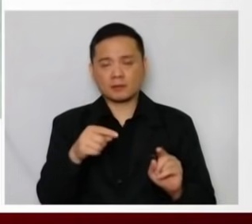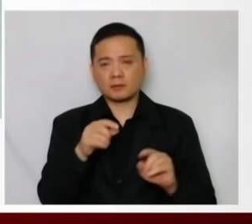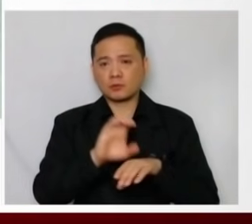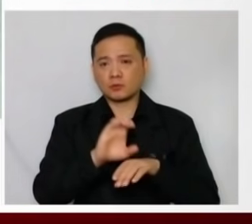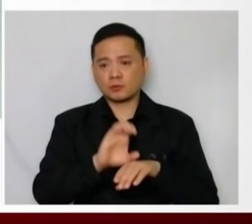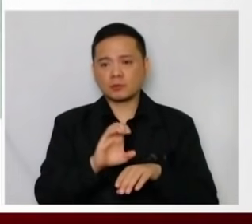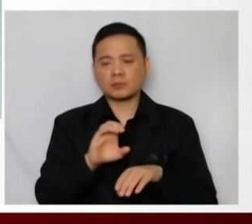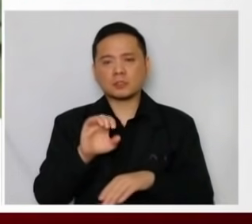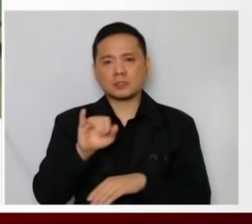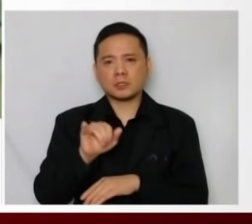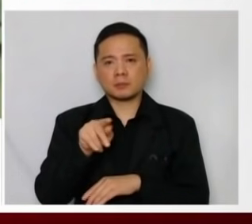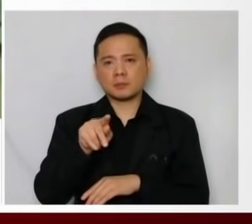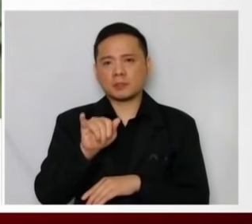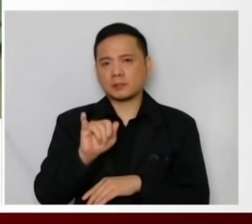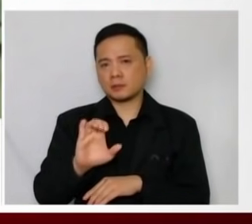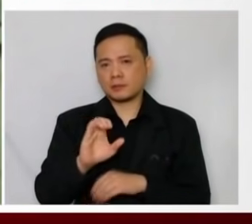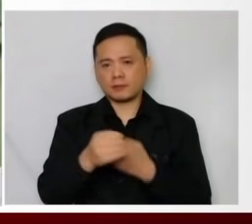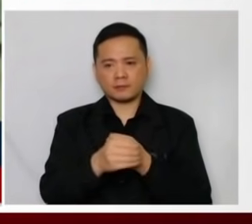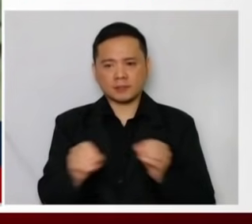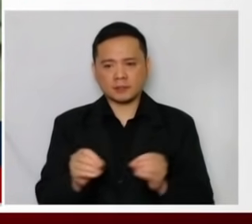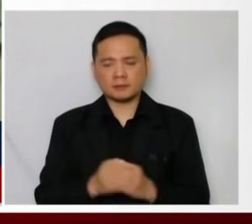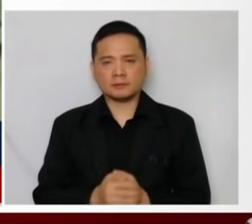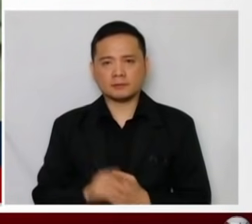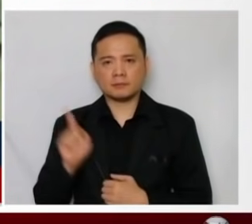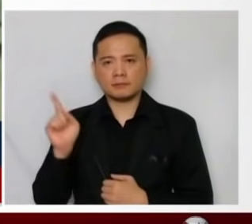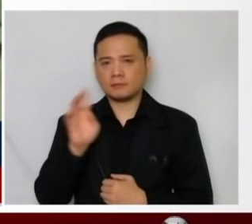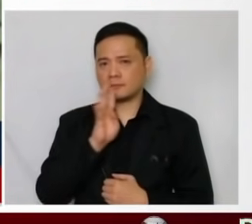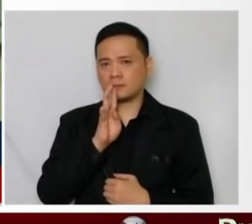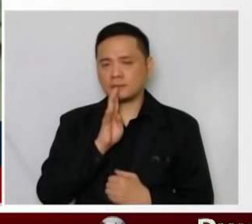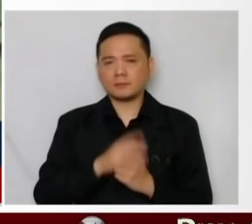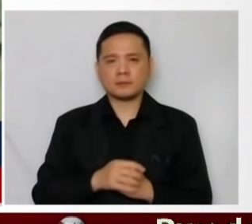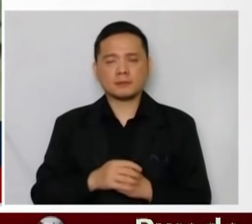yung pwedeng gawin, pero sana hindi tayo